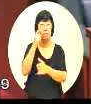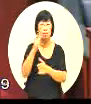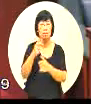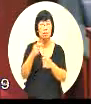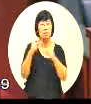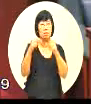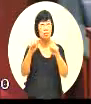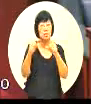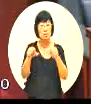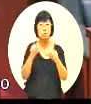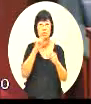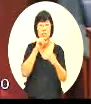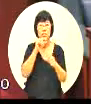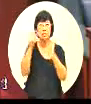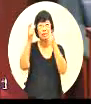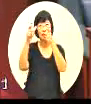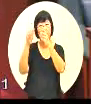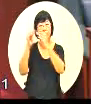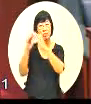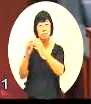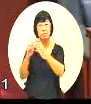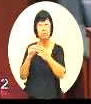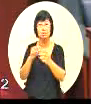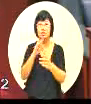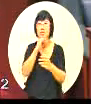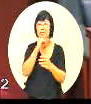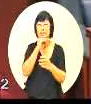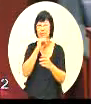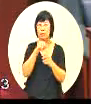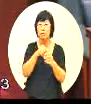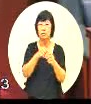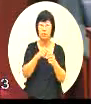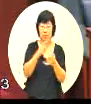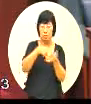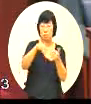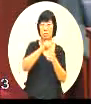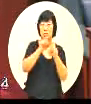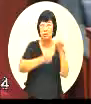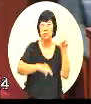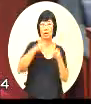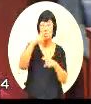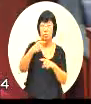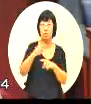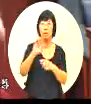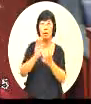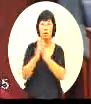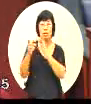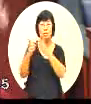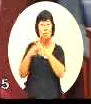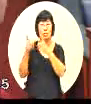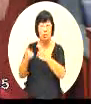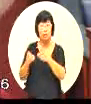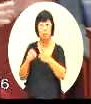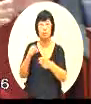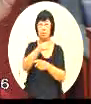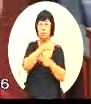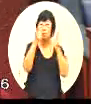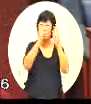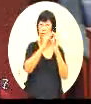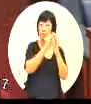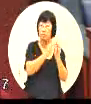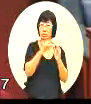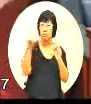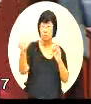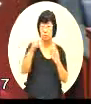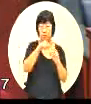均的比全台湾大概少一岁，小港附近的比原高雄市平均大概要少一岁。那换个角度，到底小港大